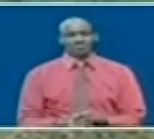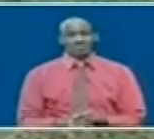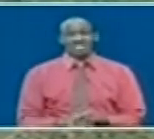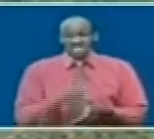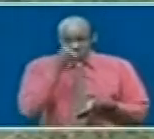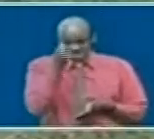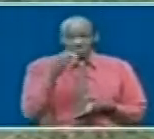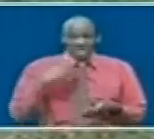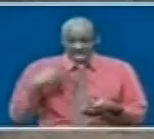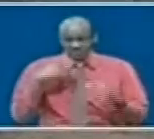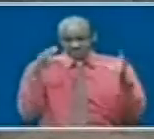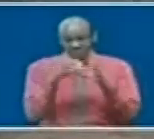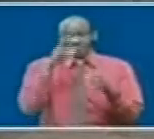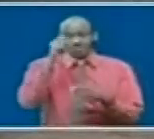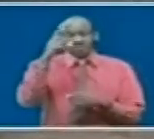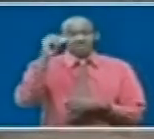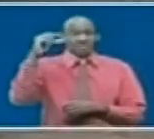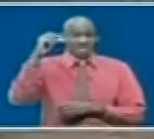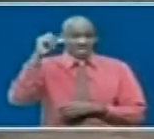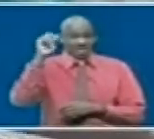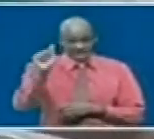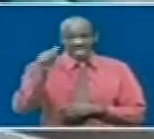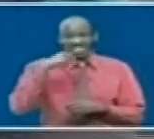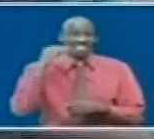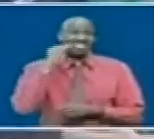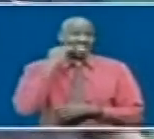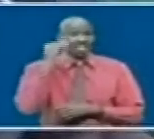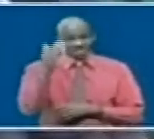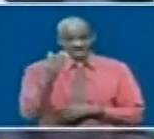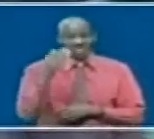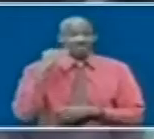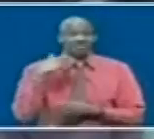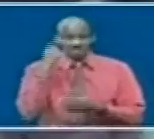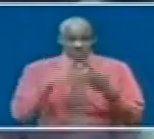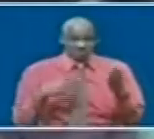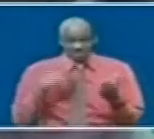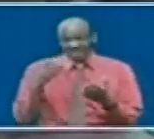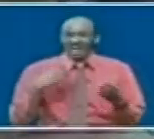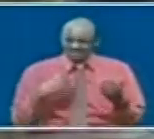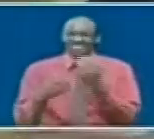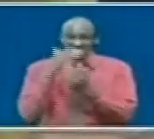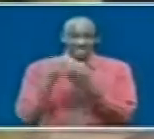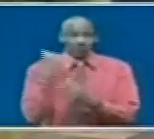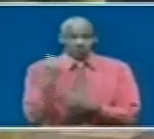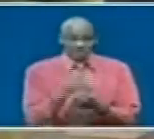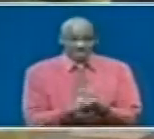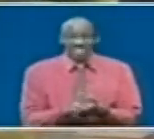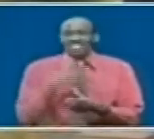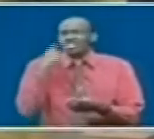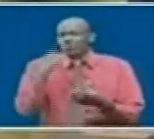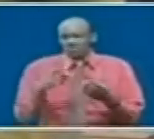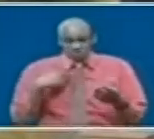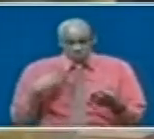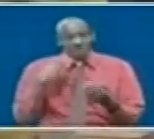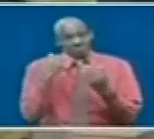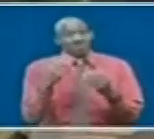Katika kata ndogo ya Ndenga hapa Ukwala, kaunti ya Siaya, mama Karen Akinyi Okwako analo jukumu la kuwa mlezi. Anamuongoza mwanaye